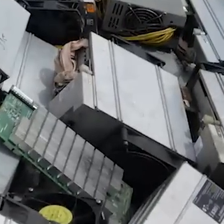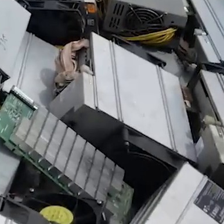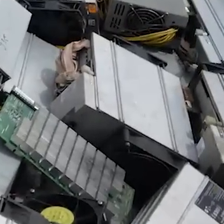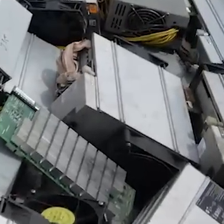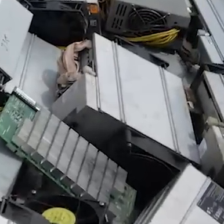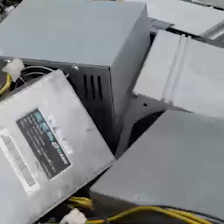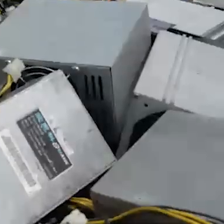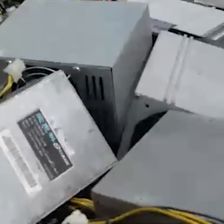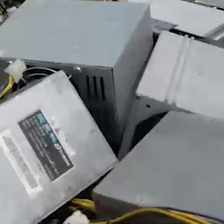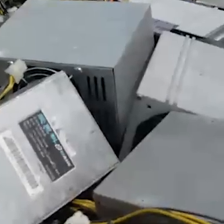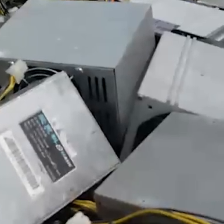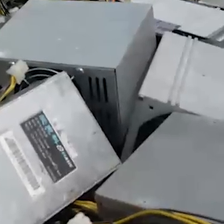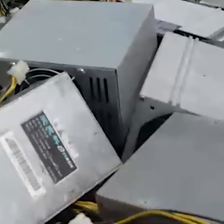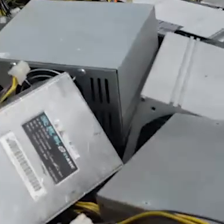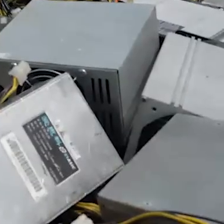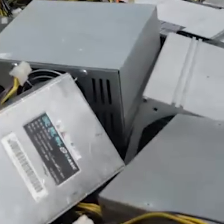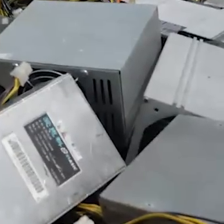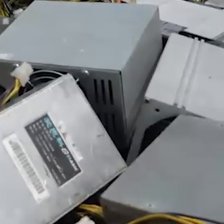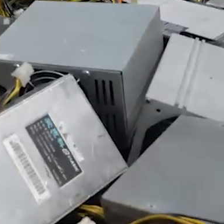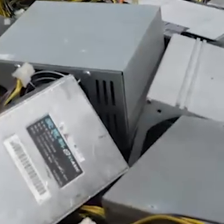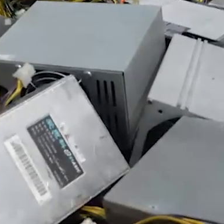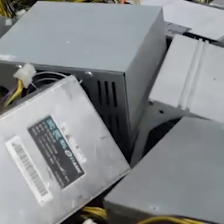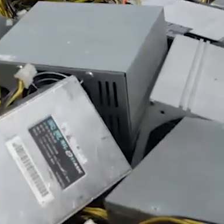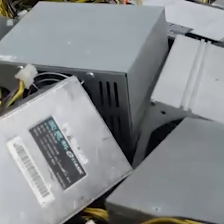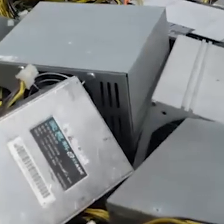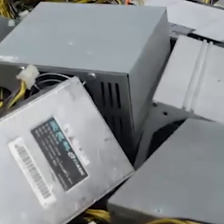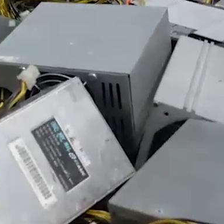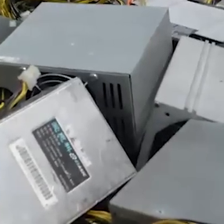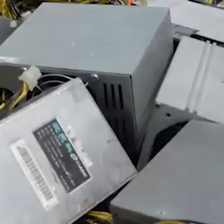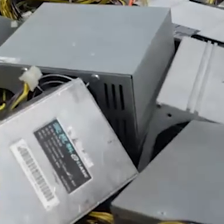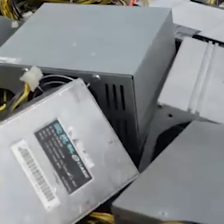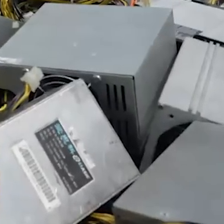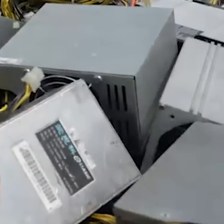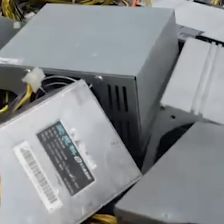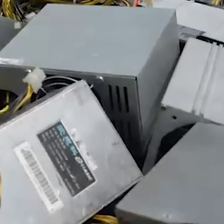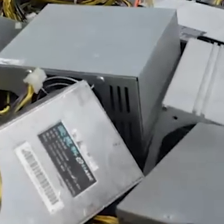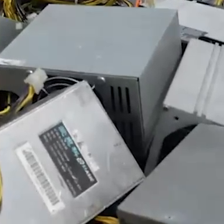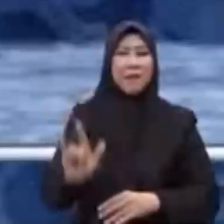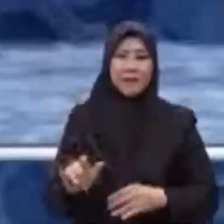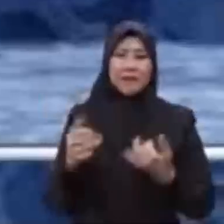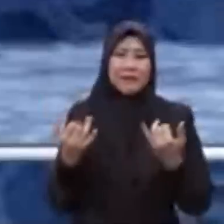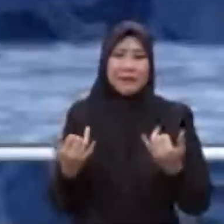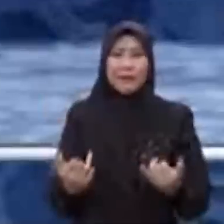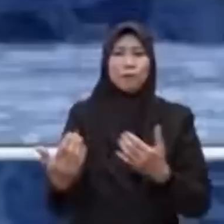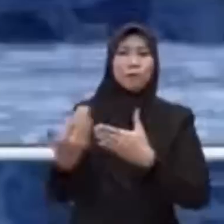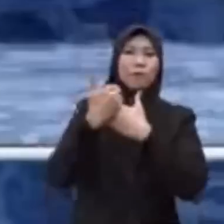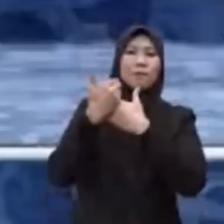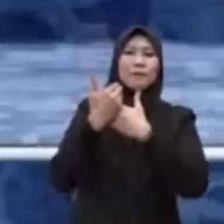tapi kalau kerajaan blok telegram kita dikatakan tidak bisa brainly ini ancaman baru